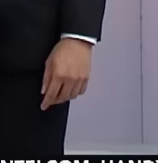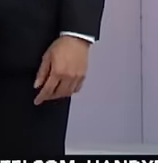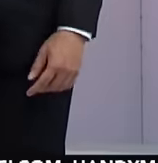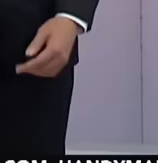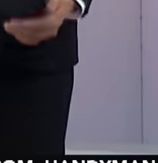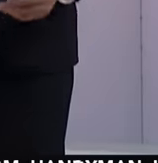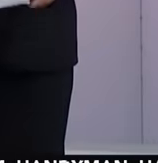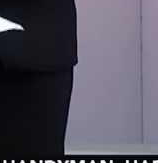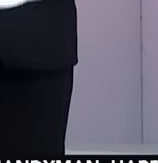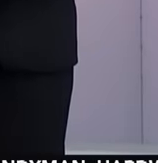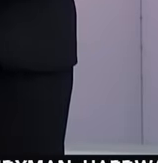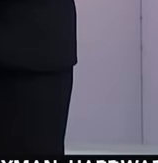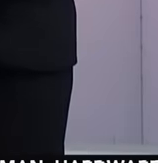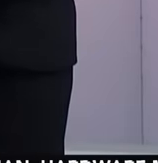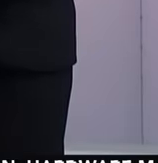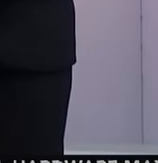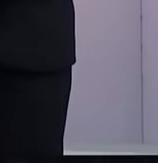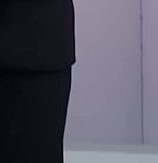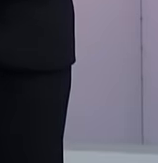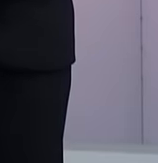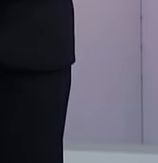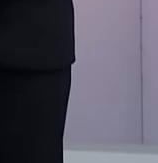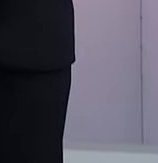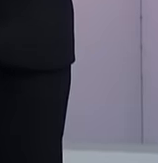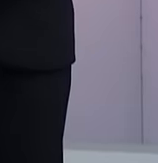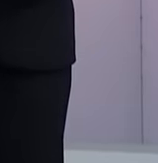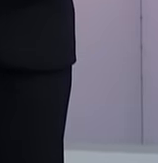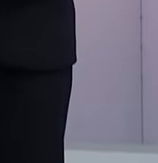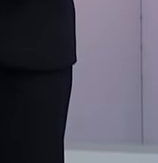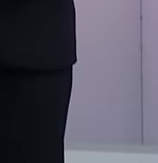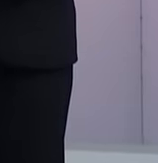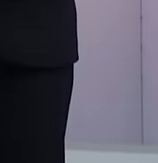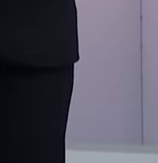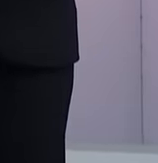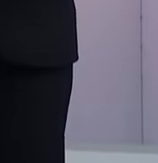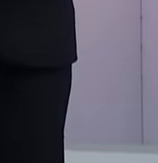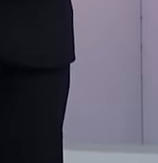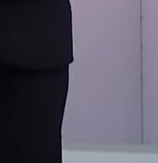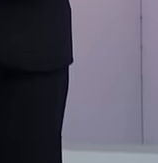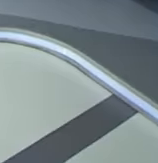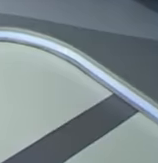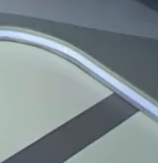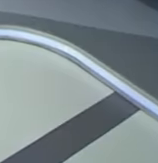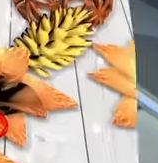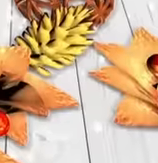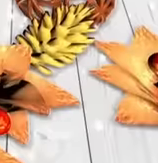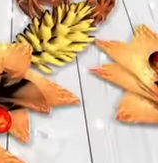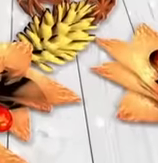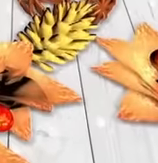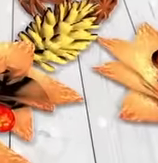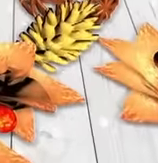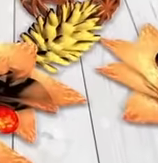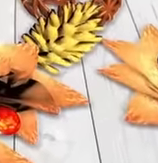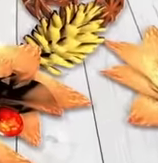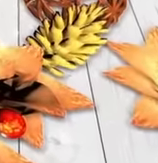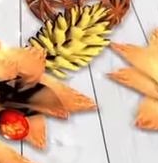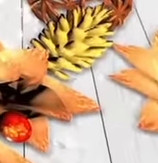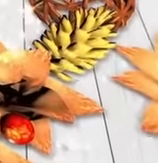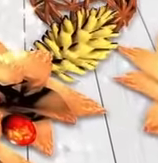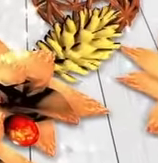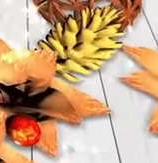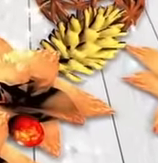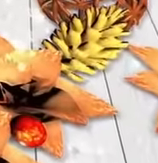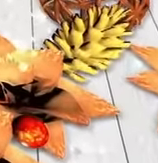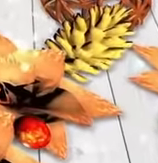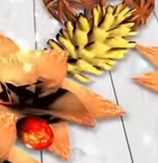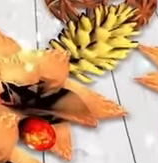Salamat sa'yo, Iya. At yan ang mga balita ngayong Martes. Ako po si Mel Tianco. Mga kapuso, 34 days na lang. Pasko na. Ako